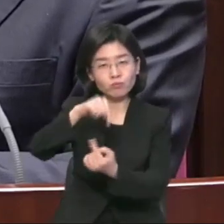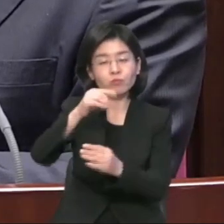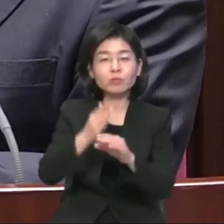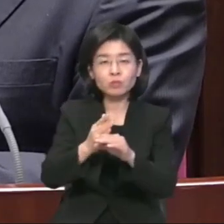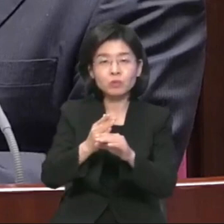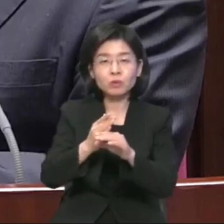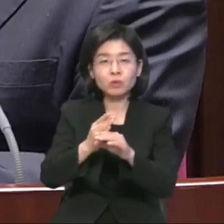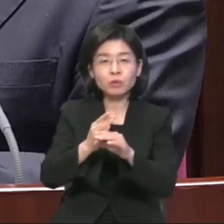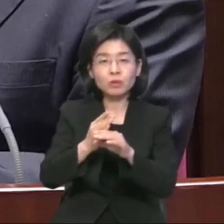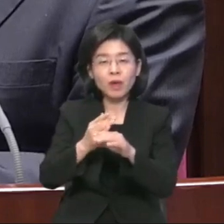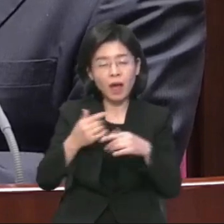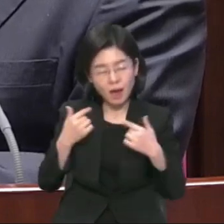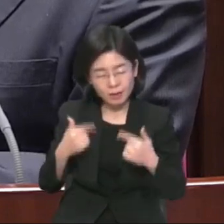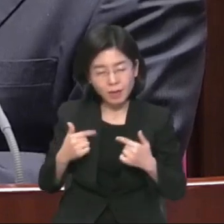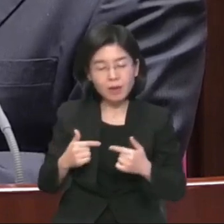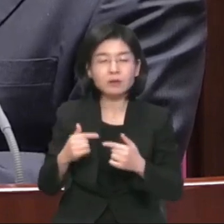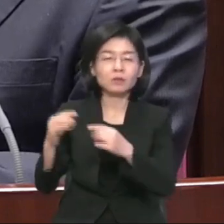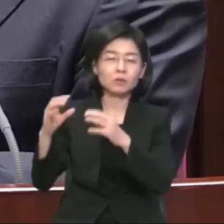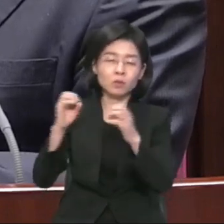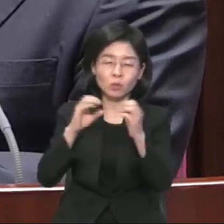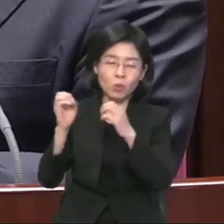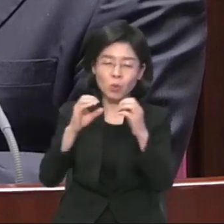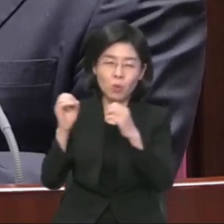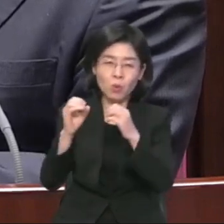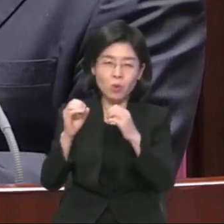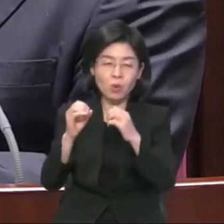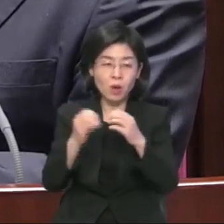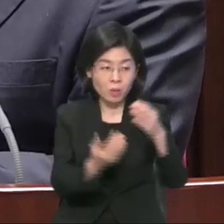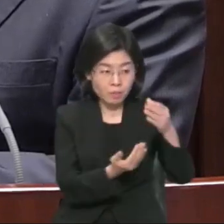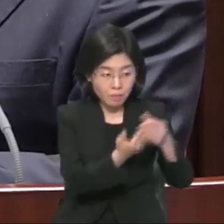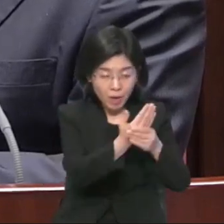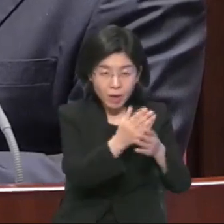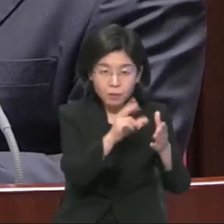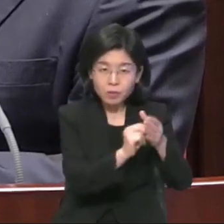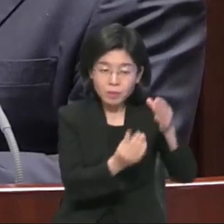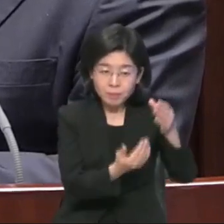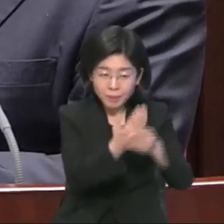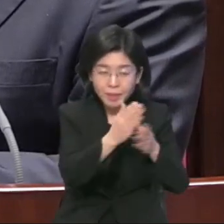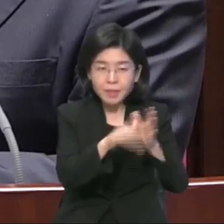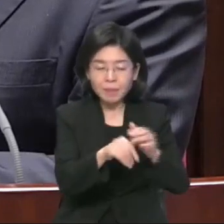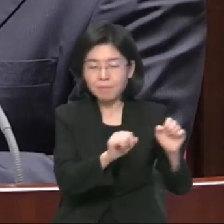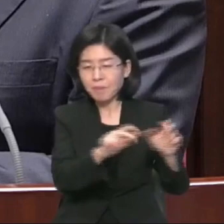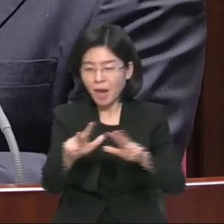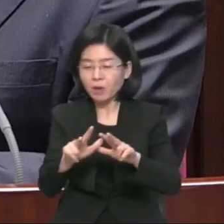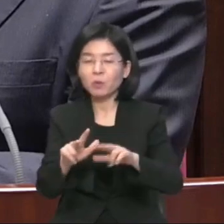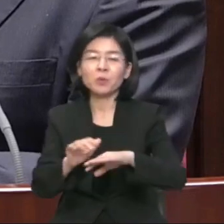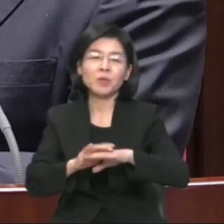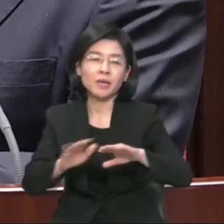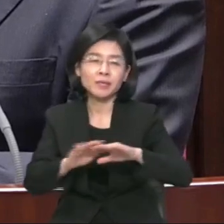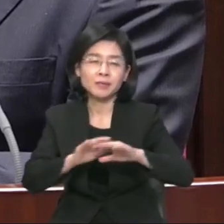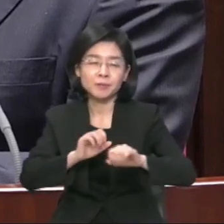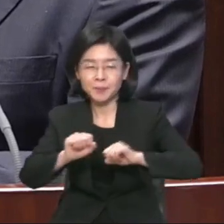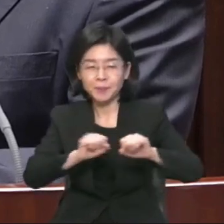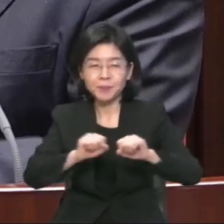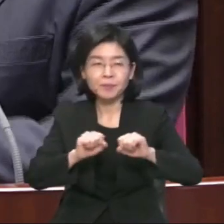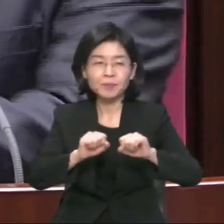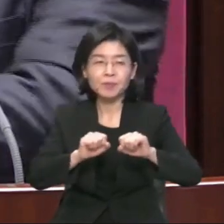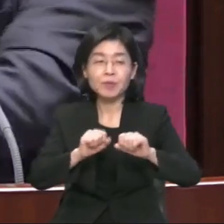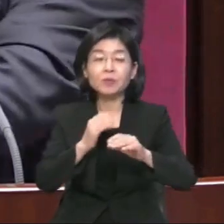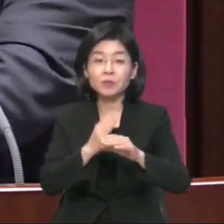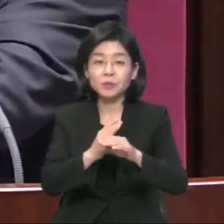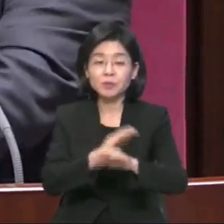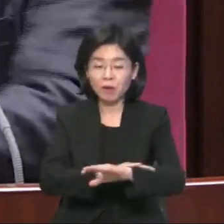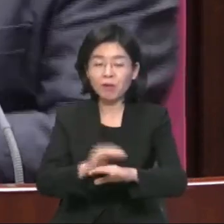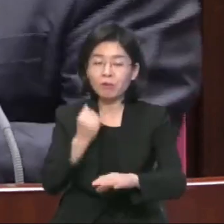매일 소통을 확실하게 하면서 즉시 대응을 하고 있어서 시스템은 잘 정비되어 있다 이렇게